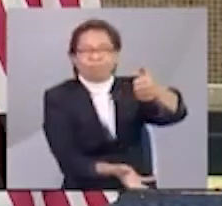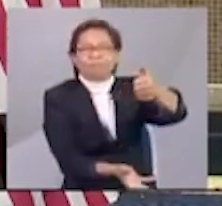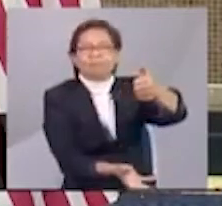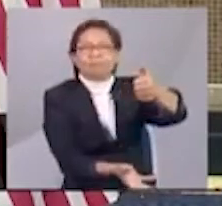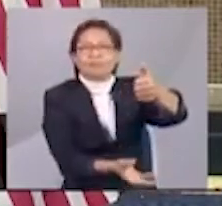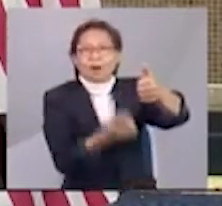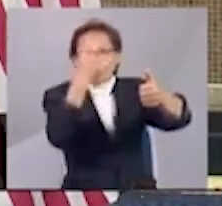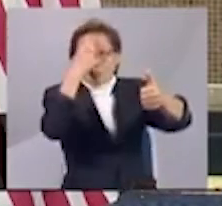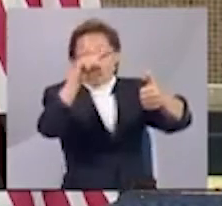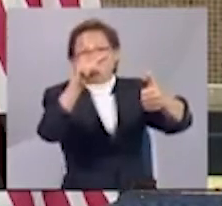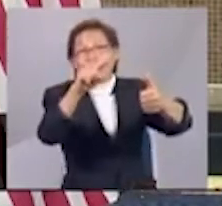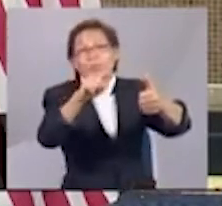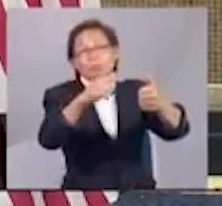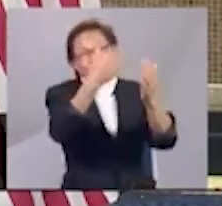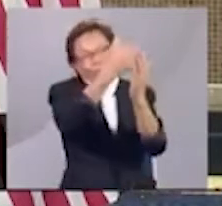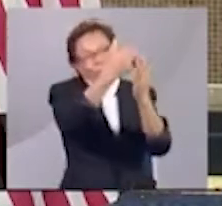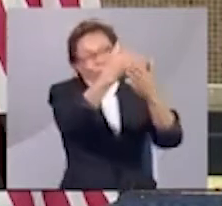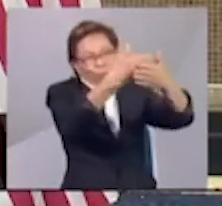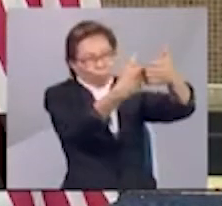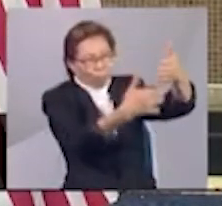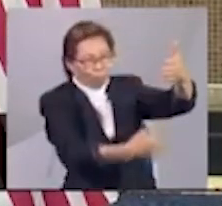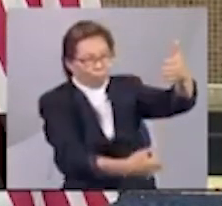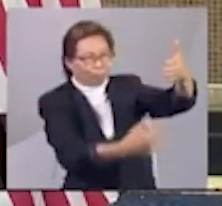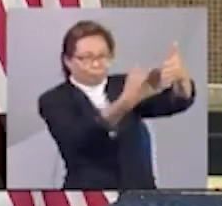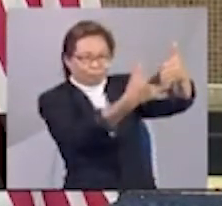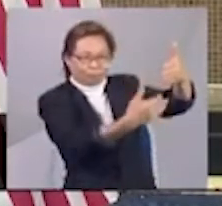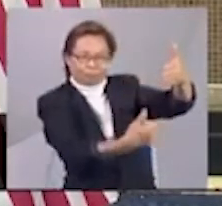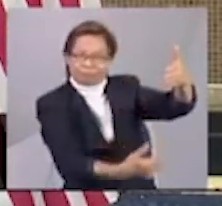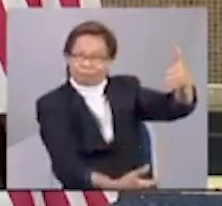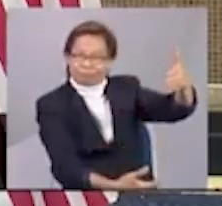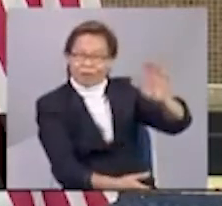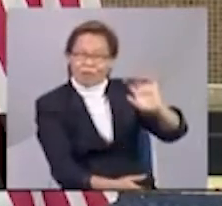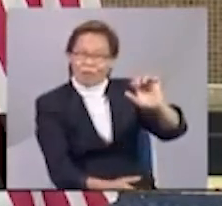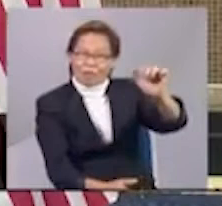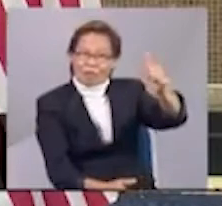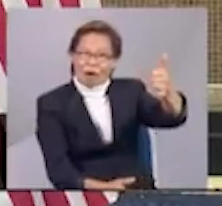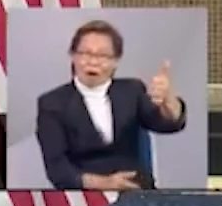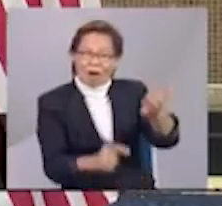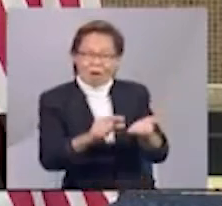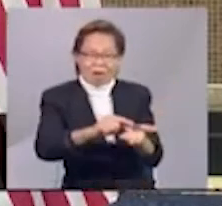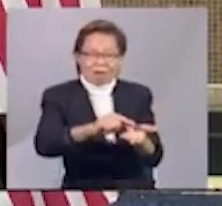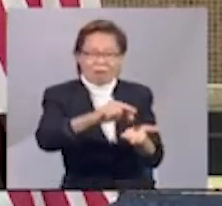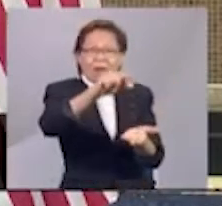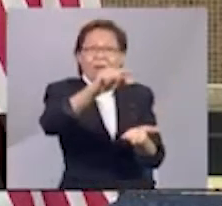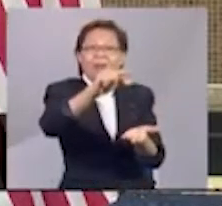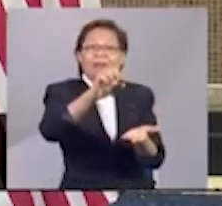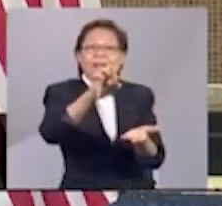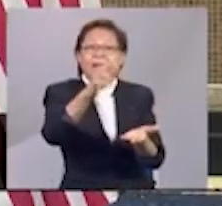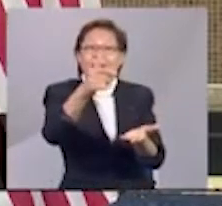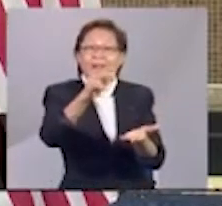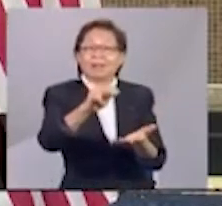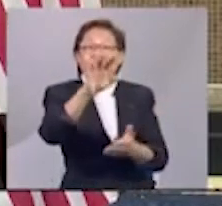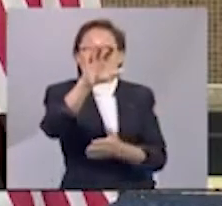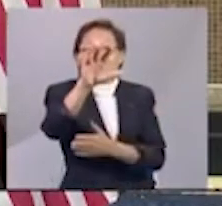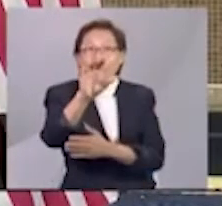bagi langkah-langkah berikut pertama Grand sejumlah